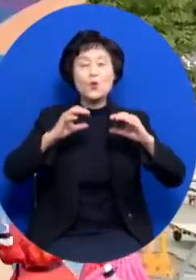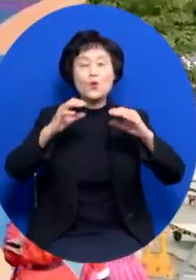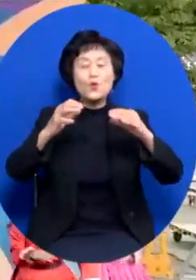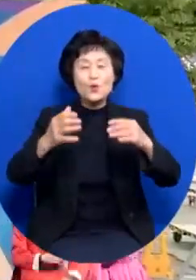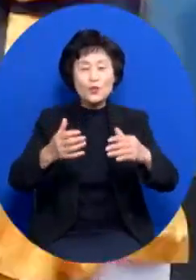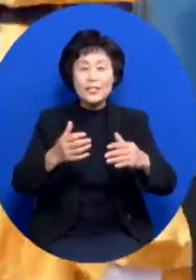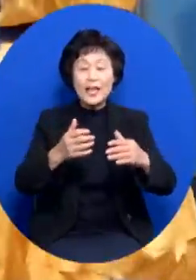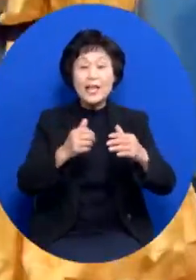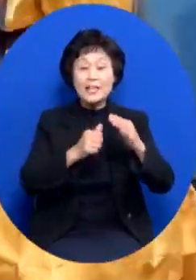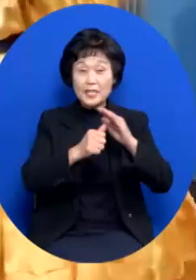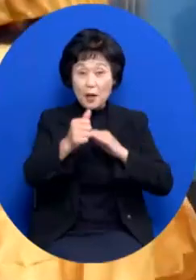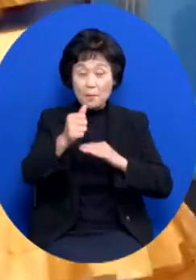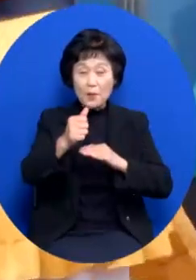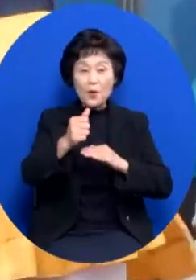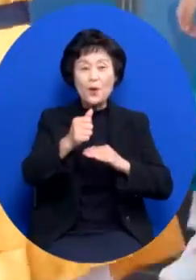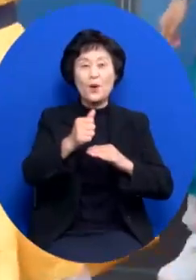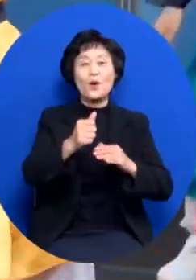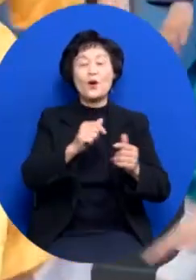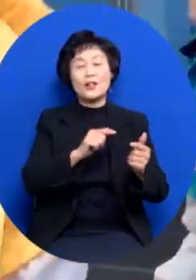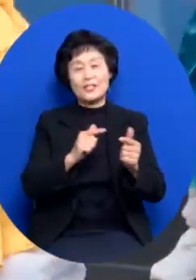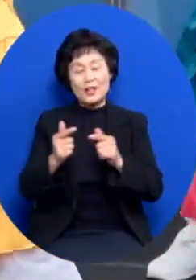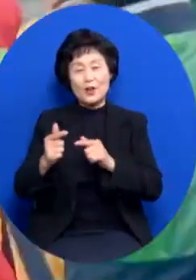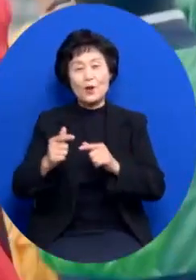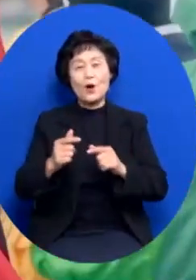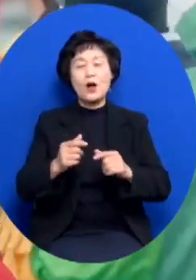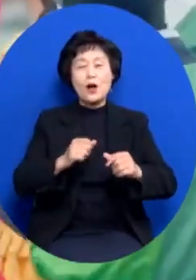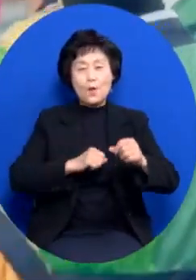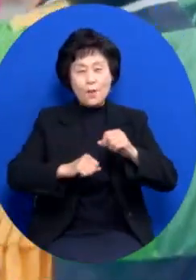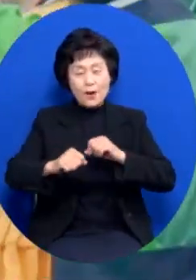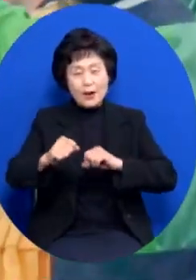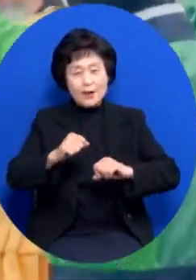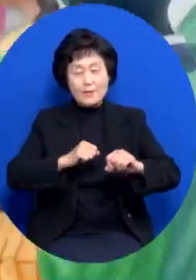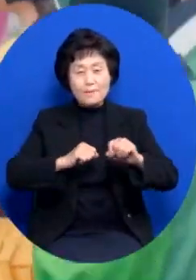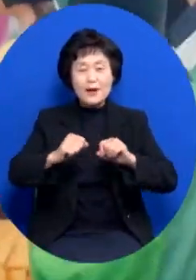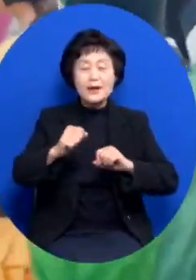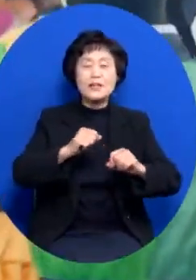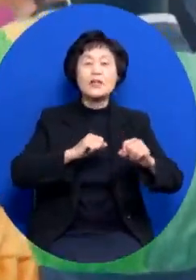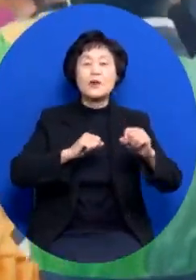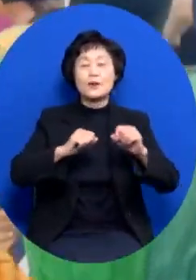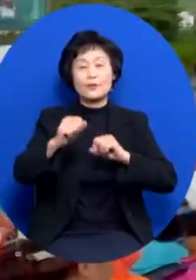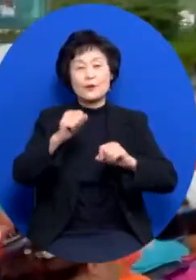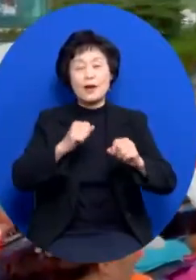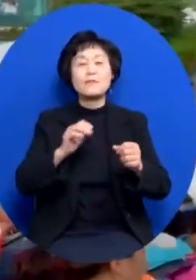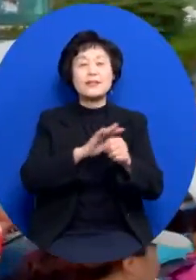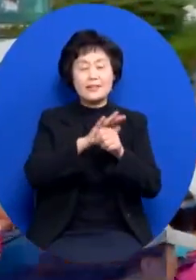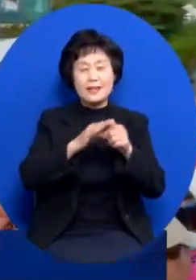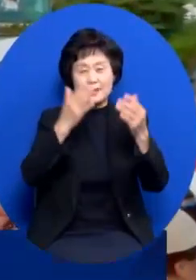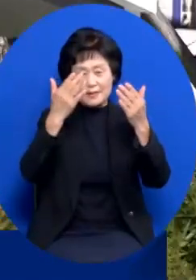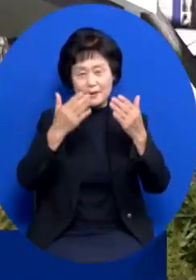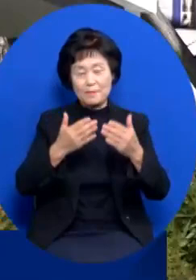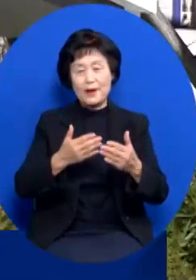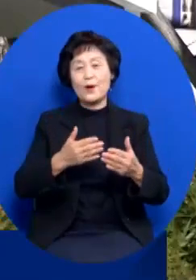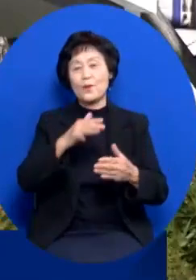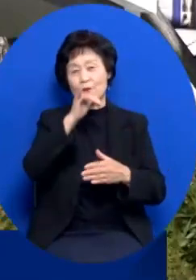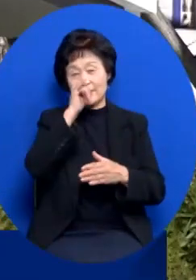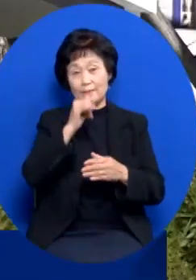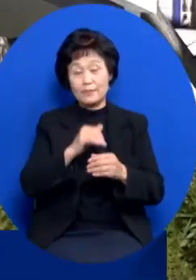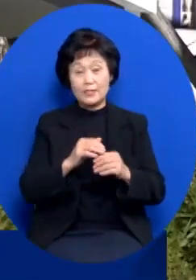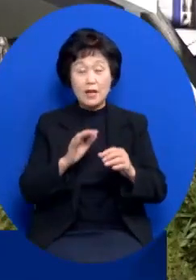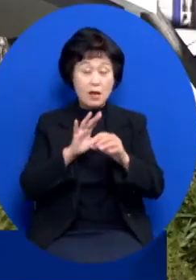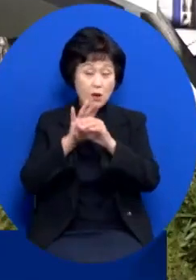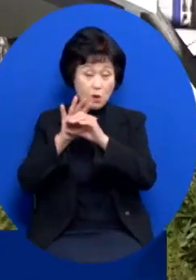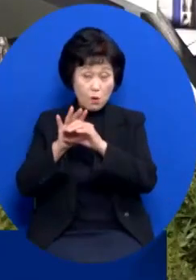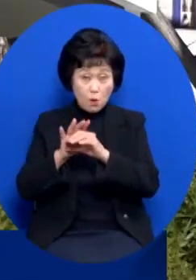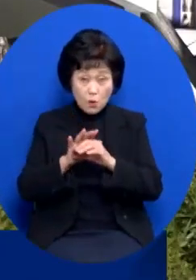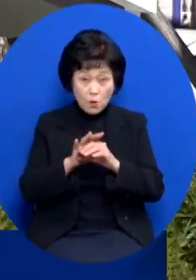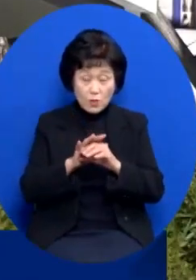대표 마스코트로서 지역에서 활발히 활동하며 사랑을 받아왔습니다. 코로나 때문에 좀 시민들과 함께 하지